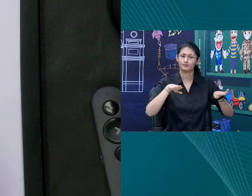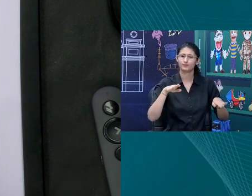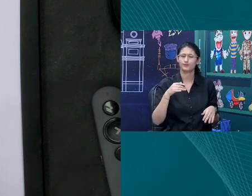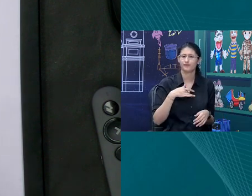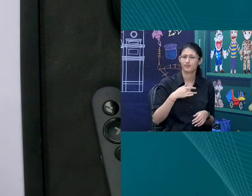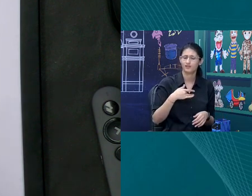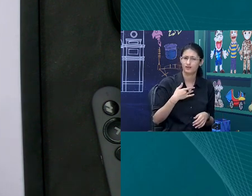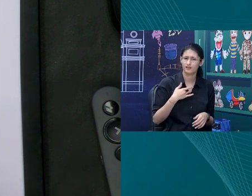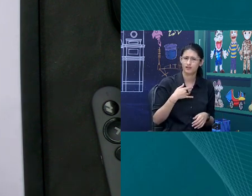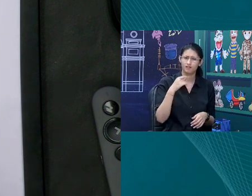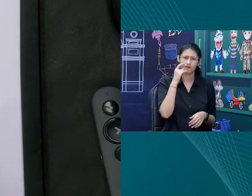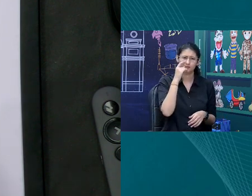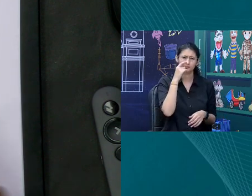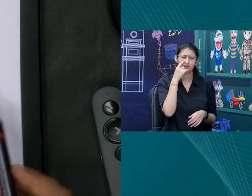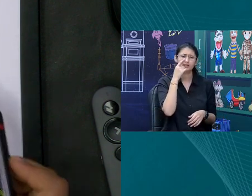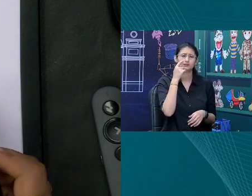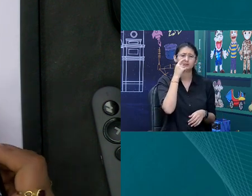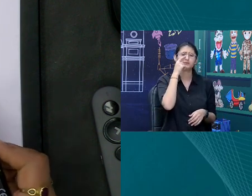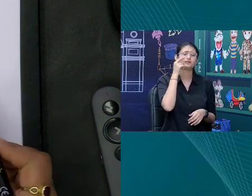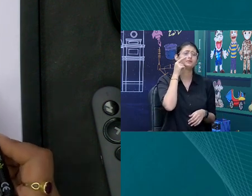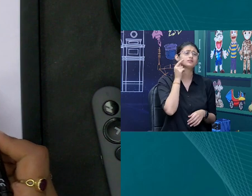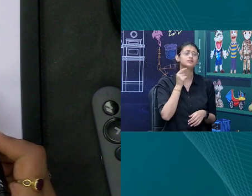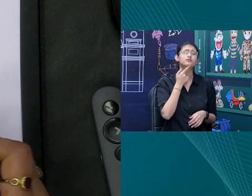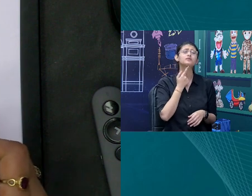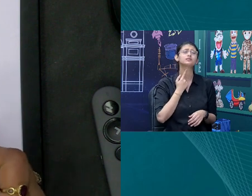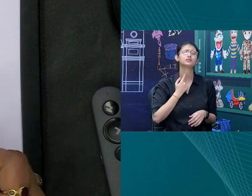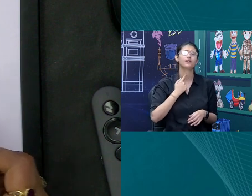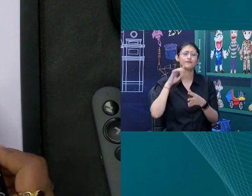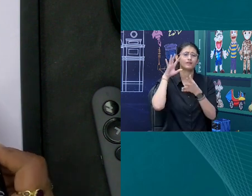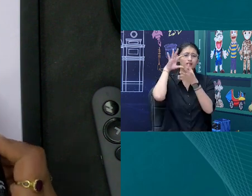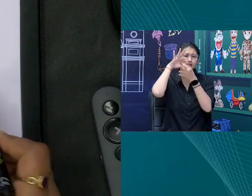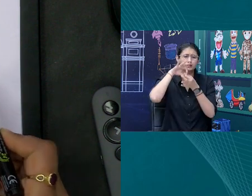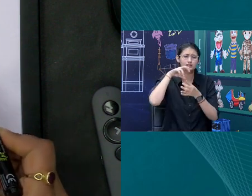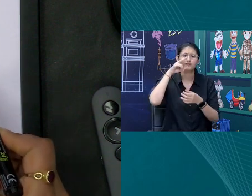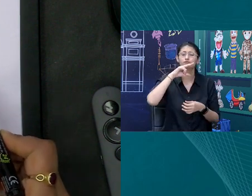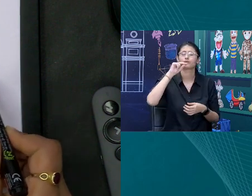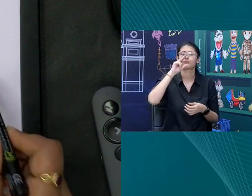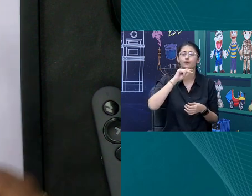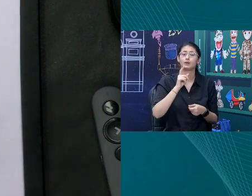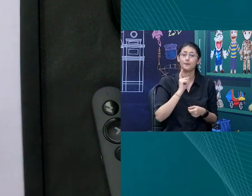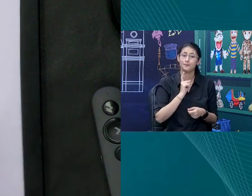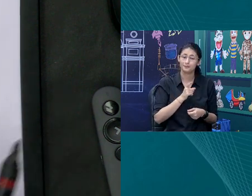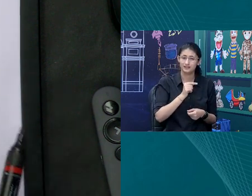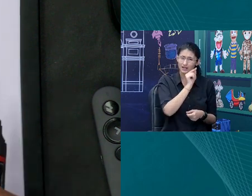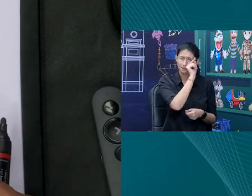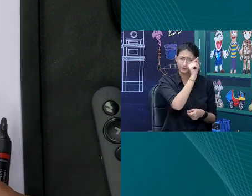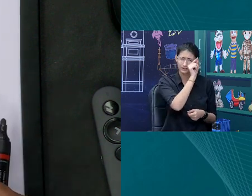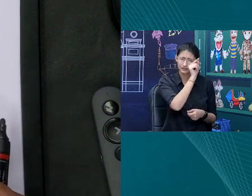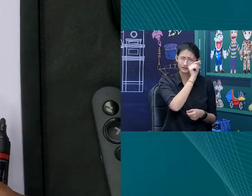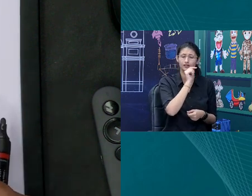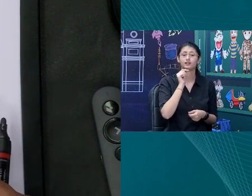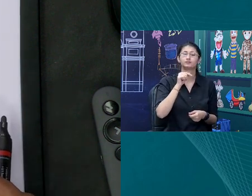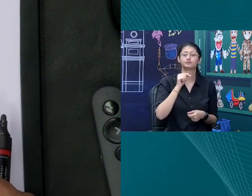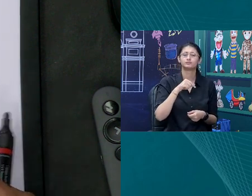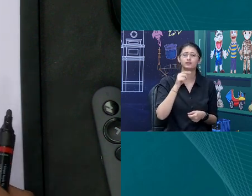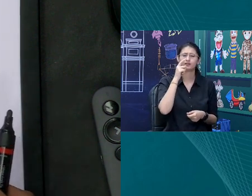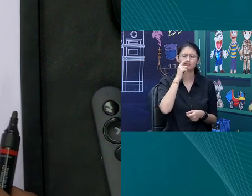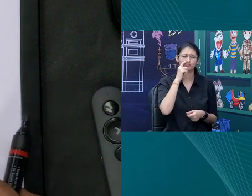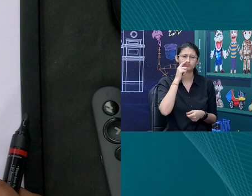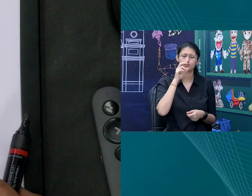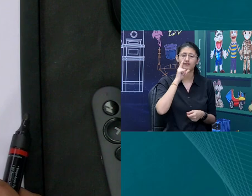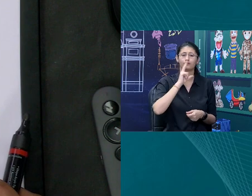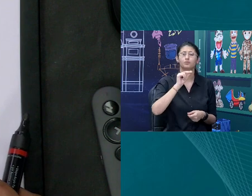और मुंह से मिलकर ए रही है और चंदा में सिर्फ नाक से हम आवाज़ निकल रहे हैं तो इस तरह से